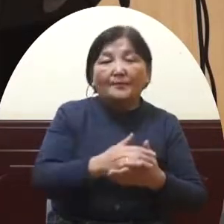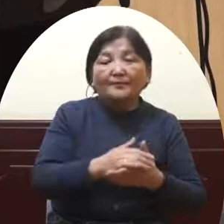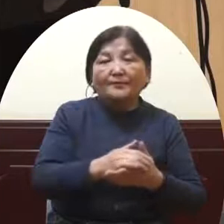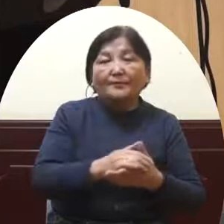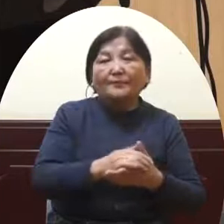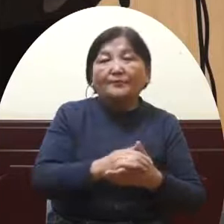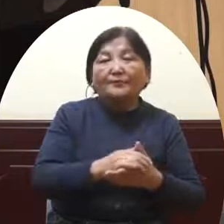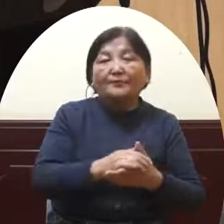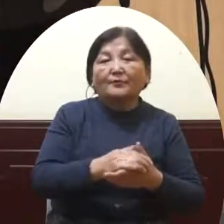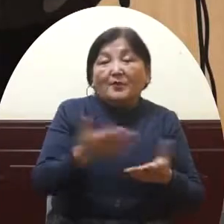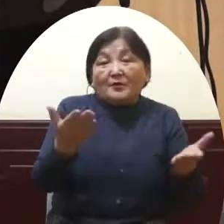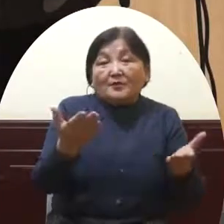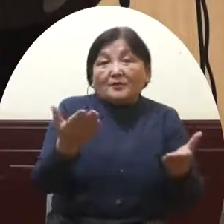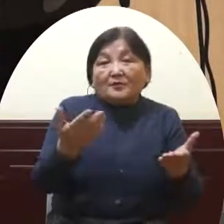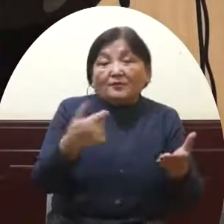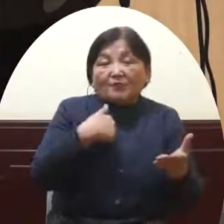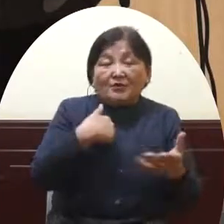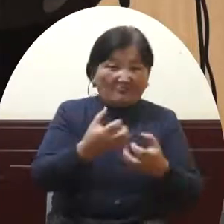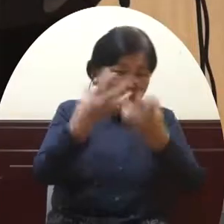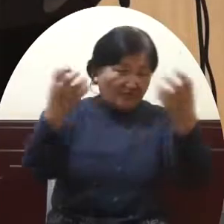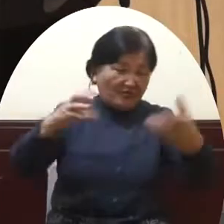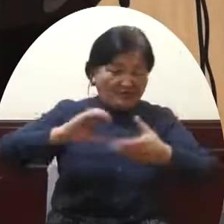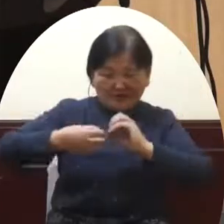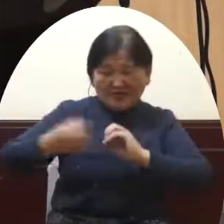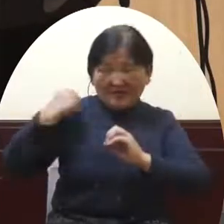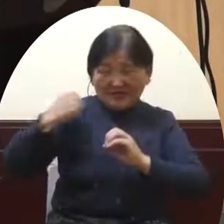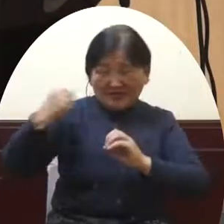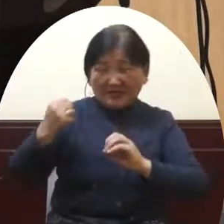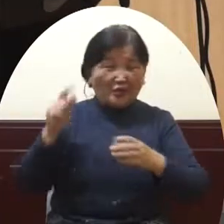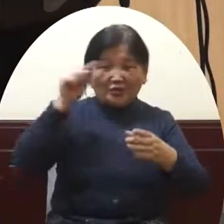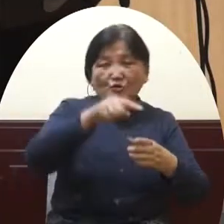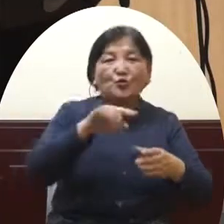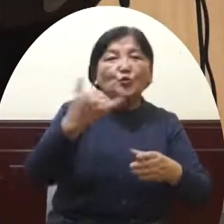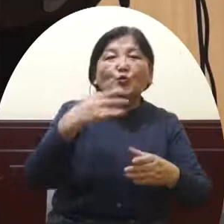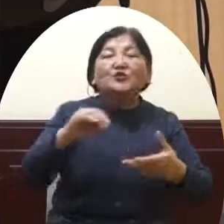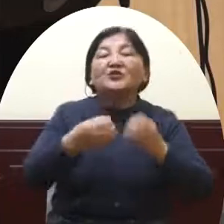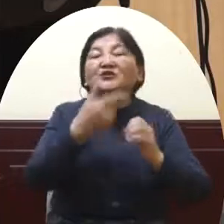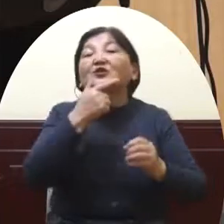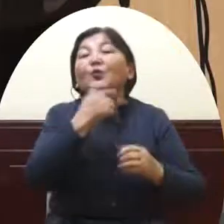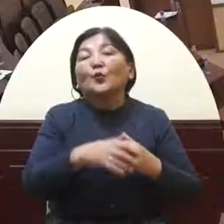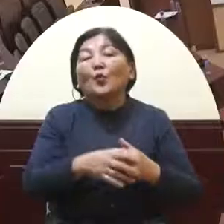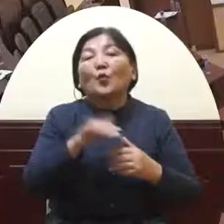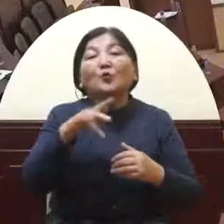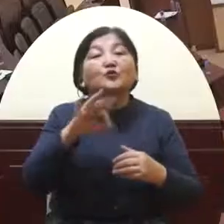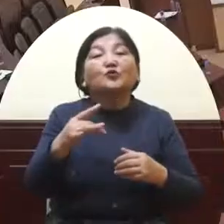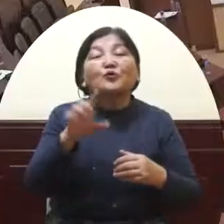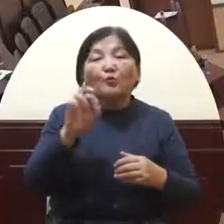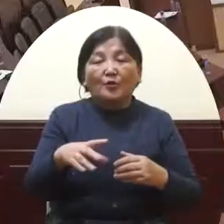чи хийсэн баахан юм хийгээд байгаа надад өгнө гэж гараад ирсэн улсууд шүү дээ. Юу ч хийж чадахгүй. Чи багийн тоглолт улс төр гэдэг